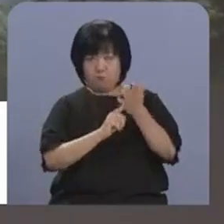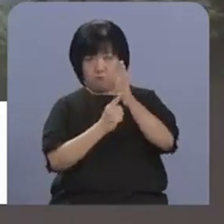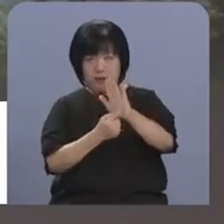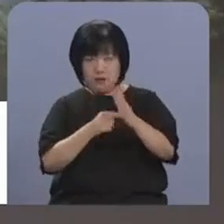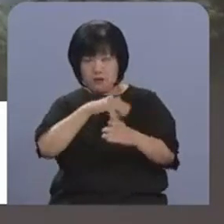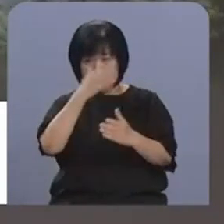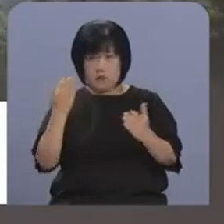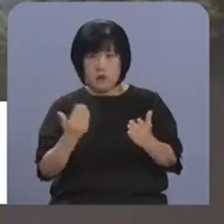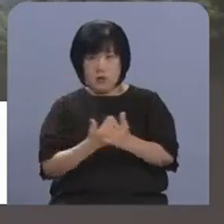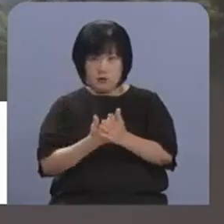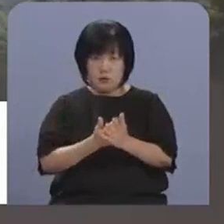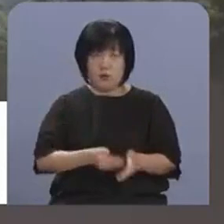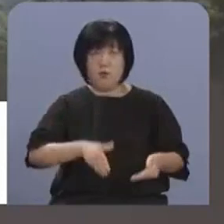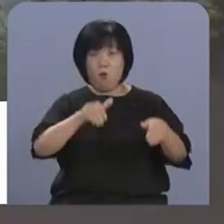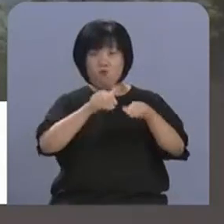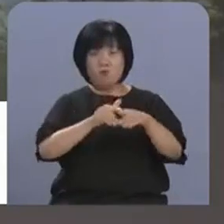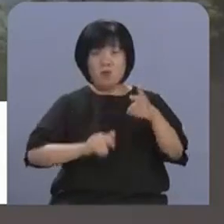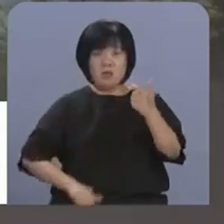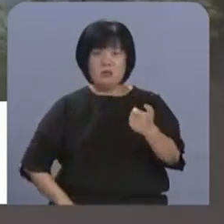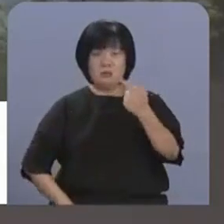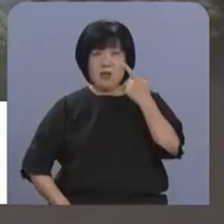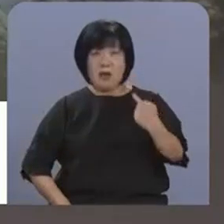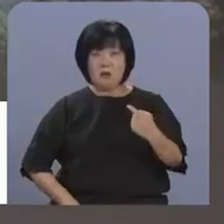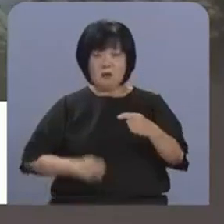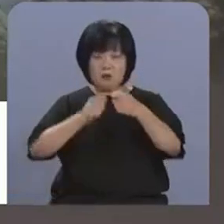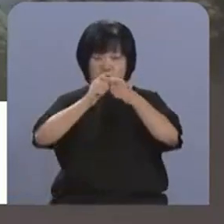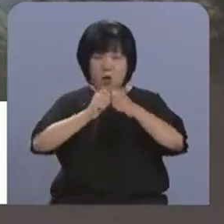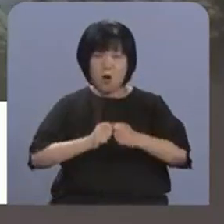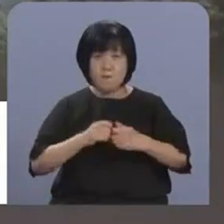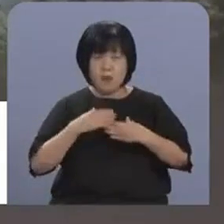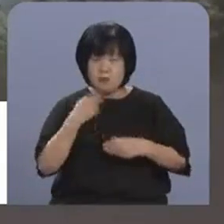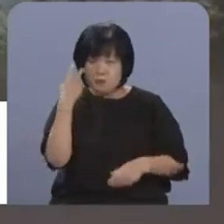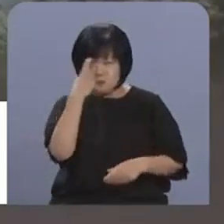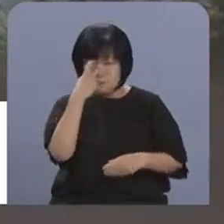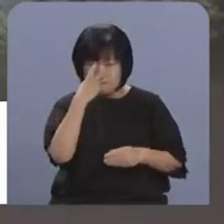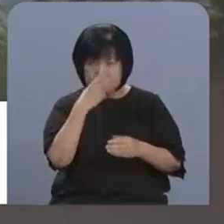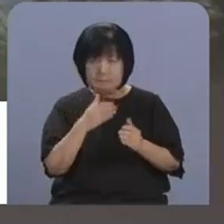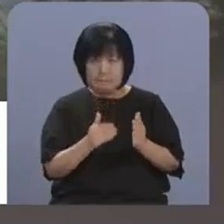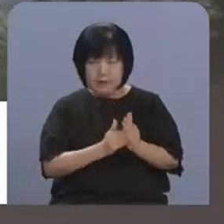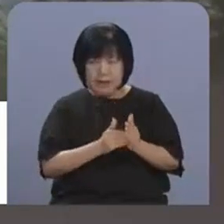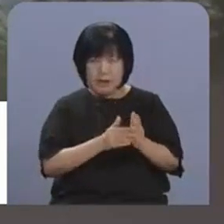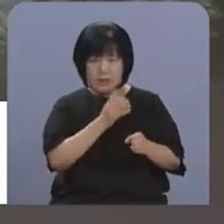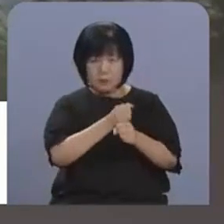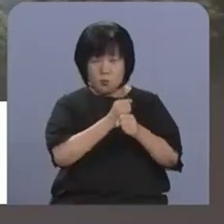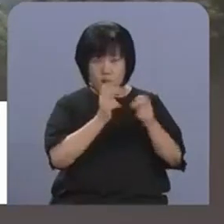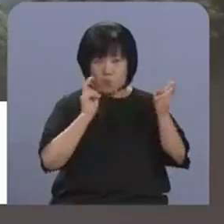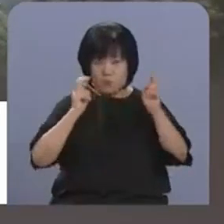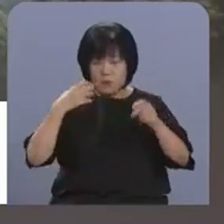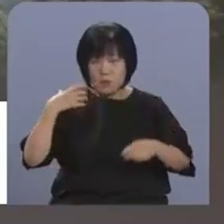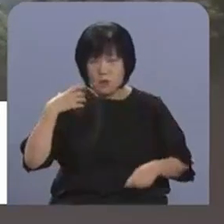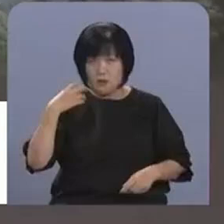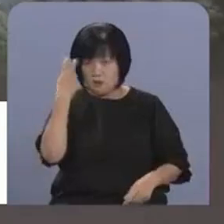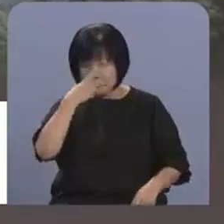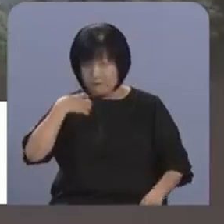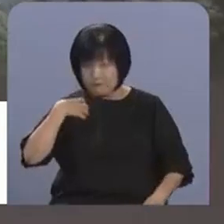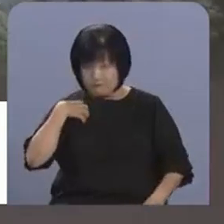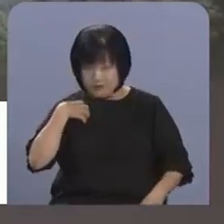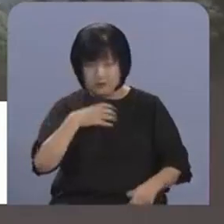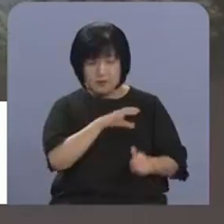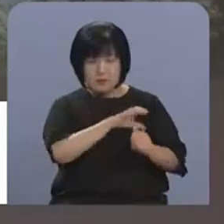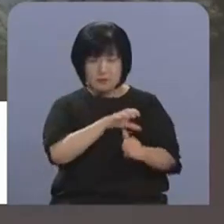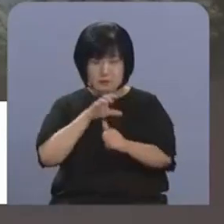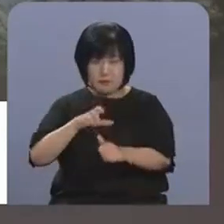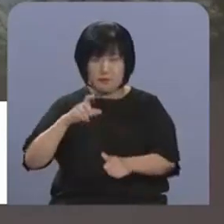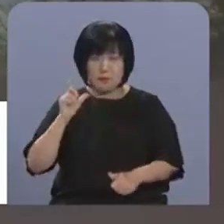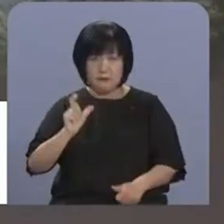전체 무량판 구조 건물 61곳을 정밀 안전 점검하고 시공사와 감리에 대한 제재도 강화하기로 했습니다. 김아린